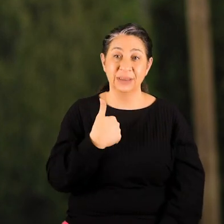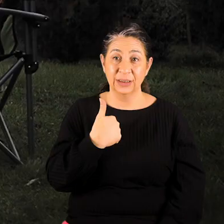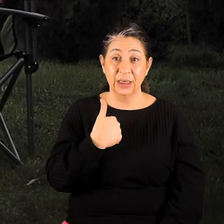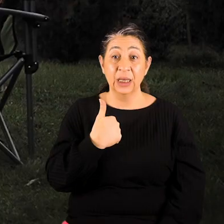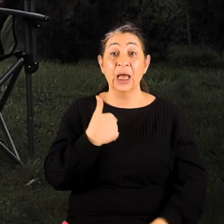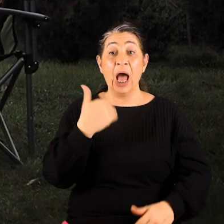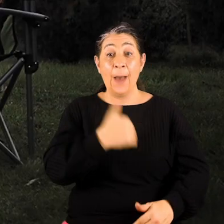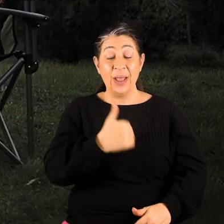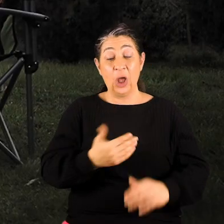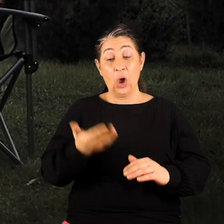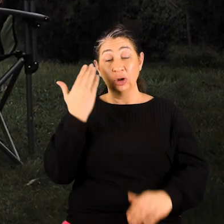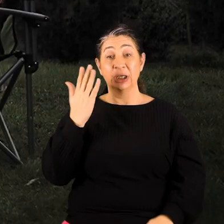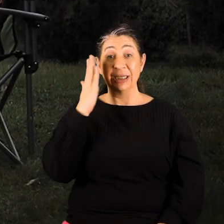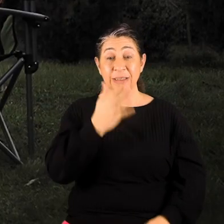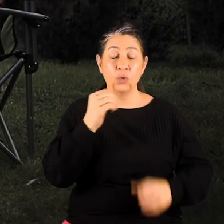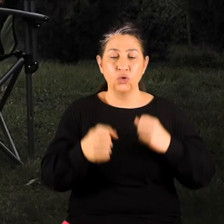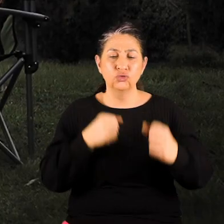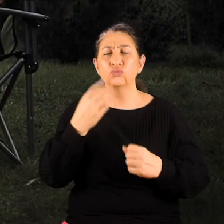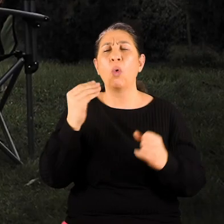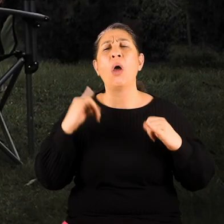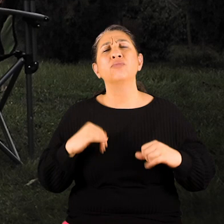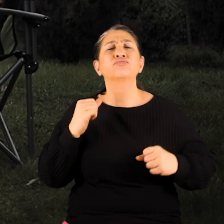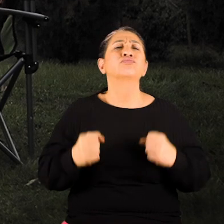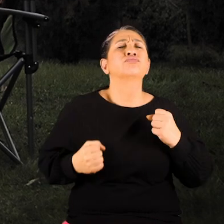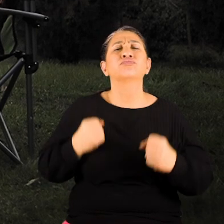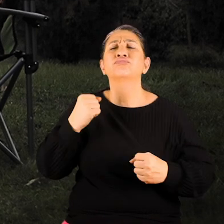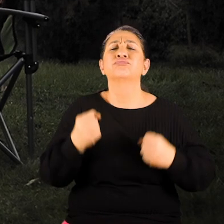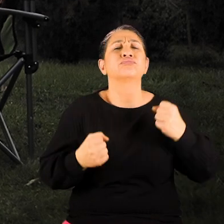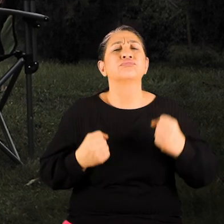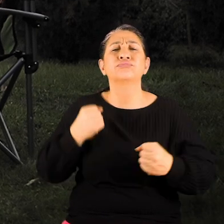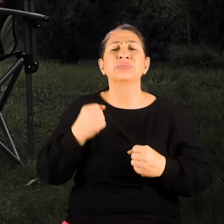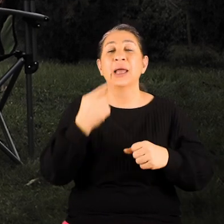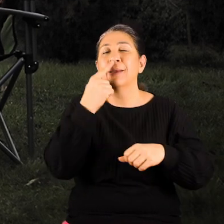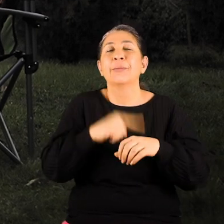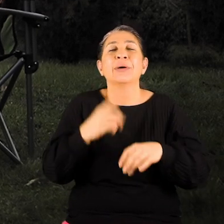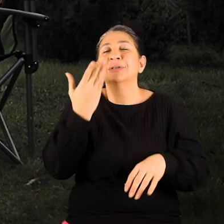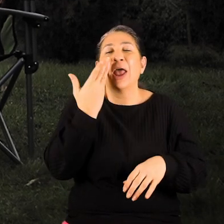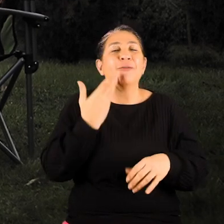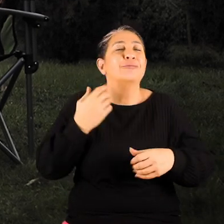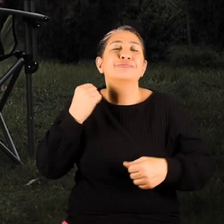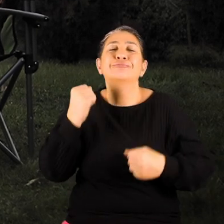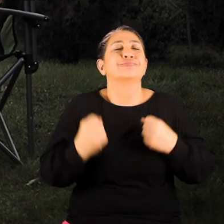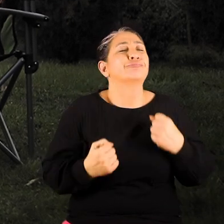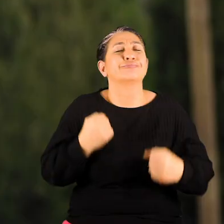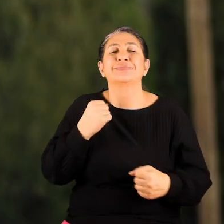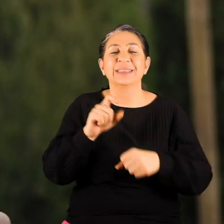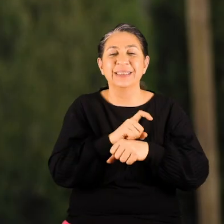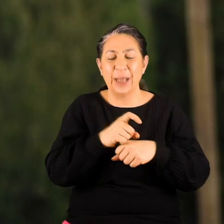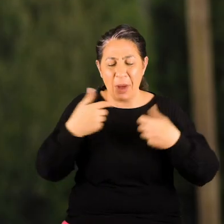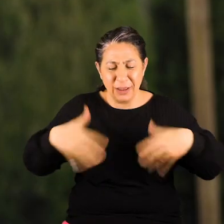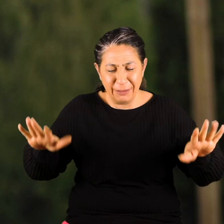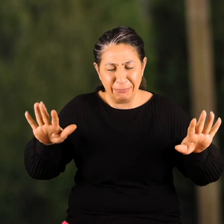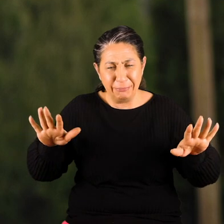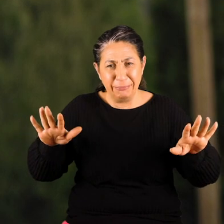o. İnanılmaz keyif alıp koştum yani. Böyle stresimi de attım. Tamam. Tadını da çıkarttım. Hani ağrısız